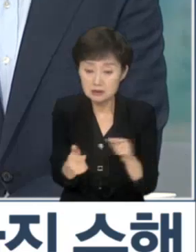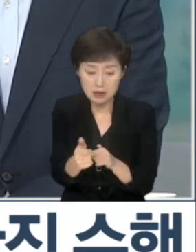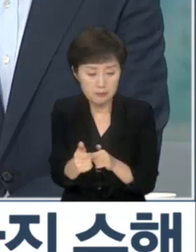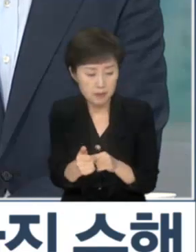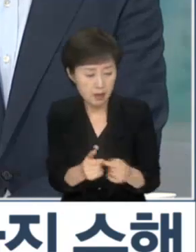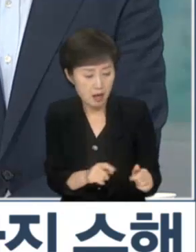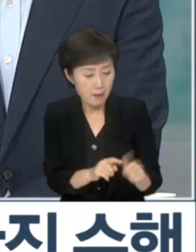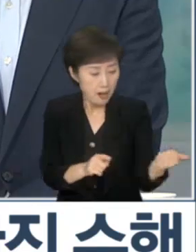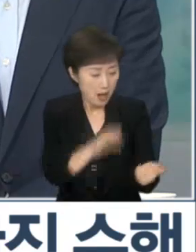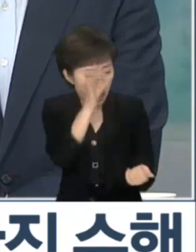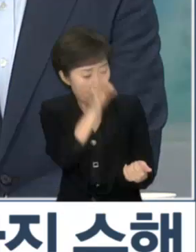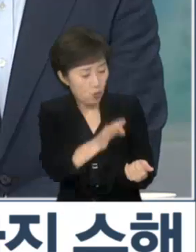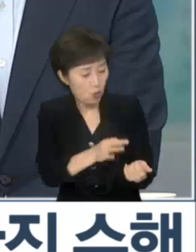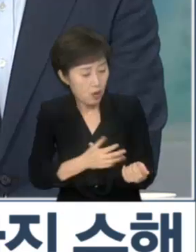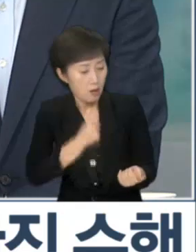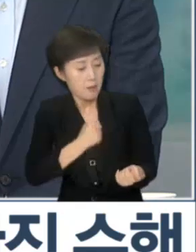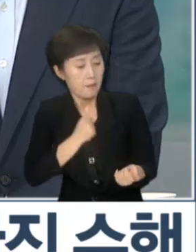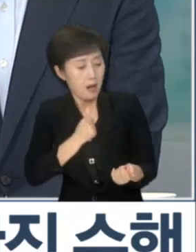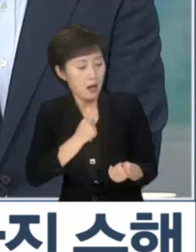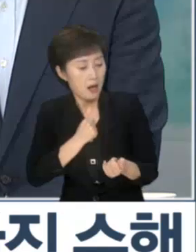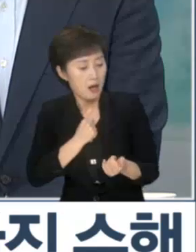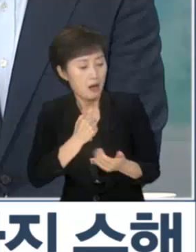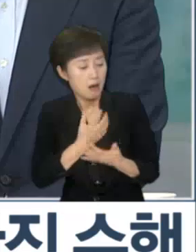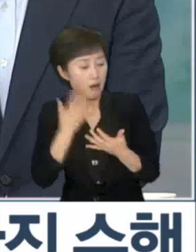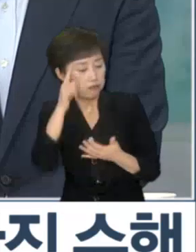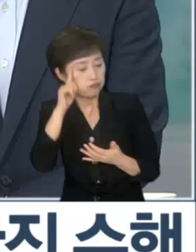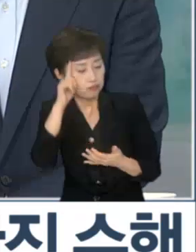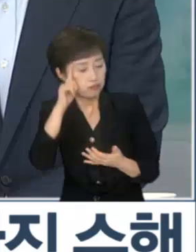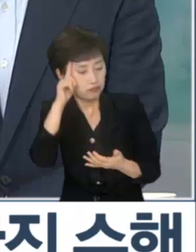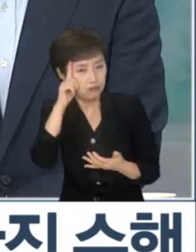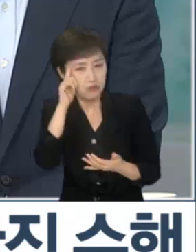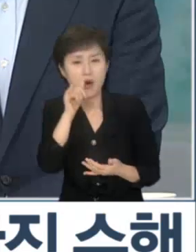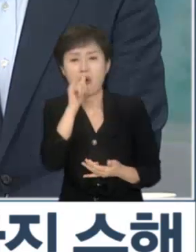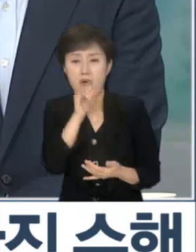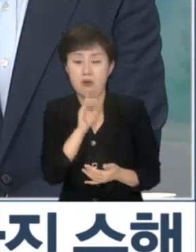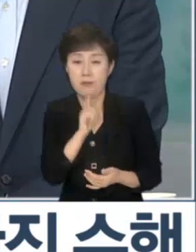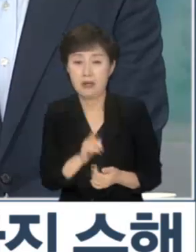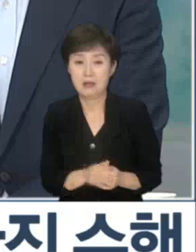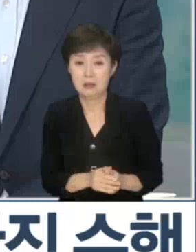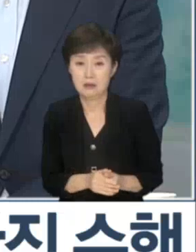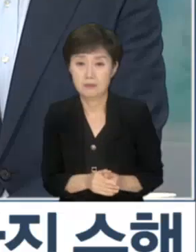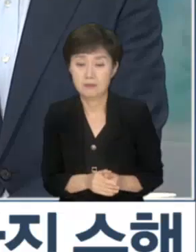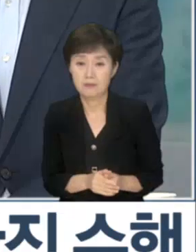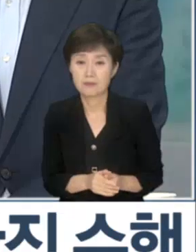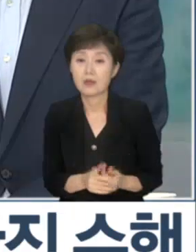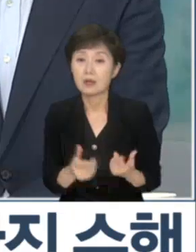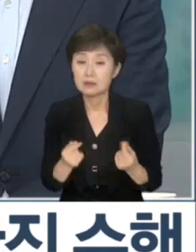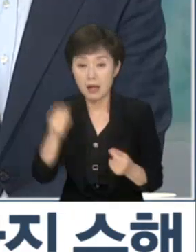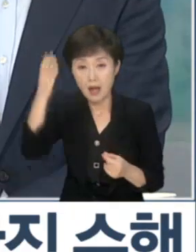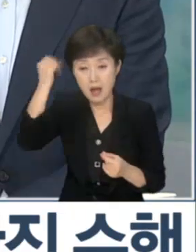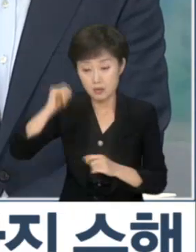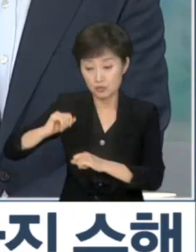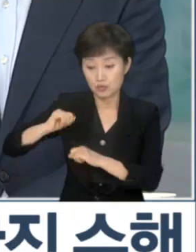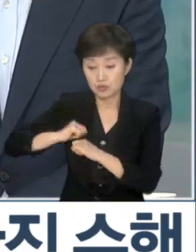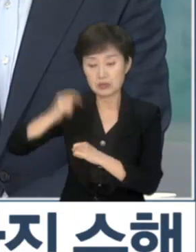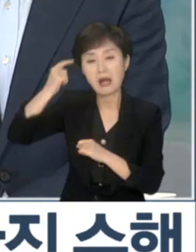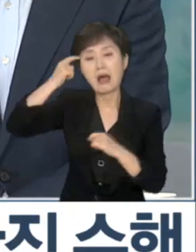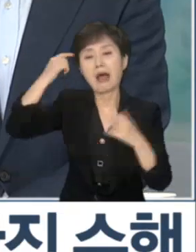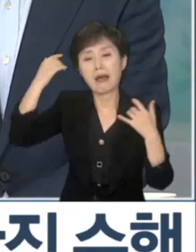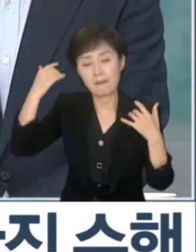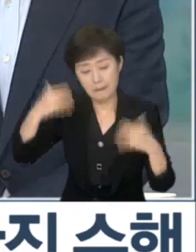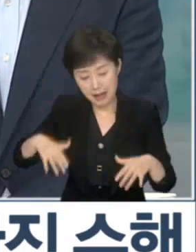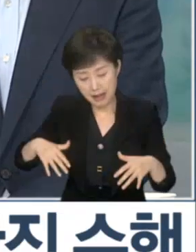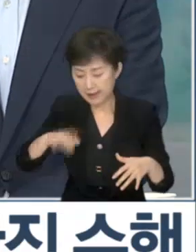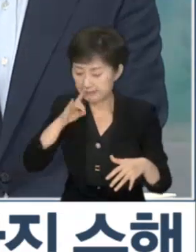벗어나지 못하고 있다라고 그 사단장에 대해서 현재 고발을 한 거 아니겠습니까 결국은 우리 군의 사기 진작과